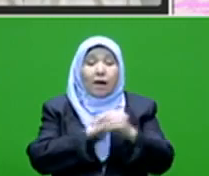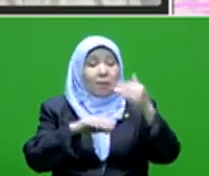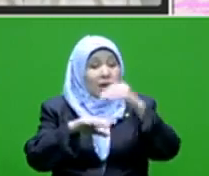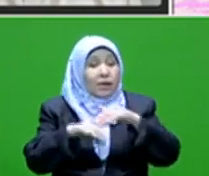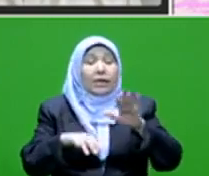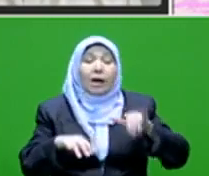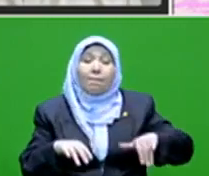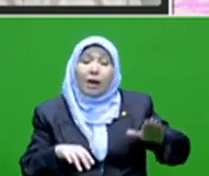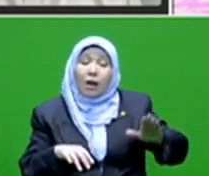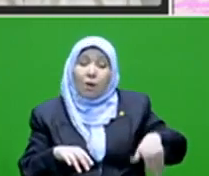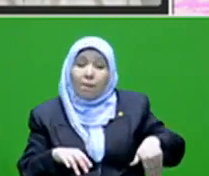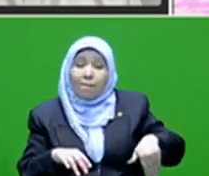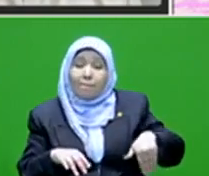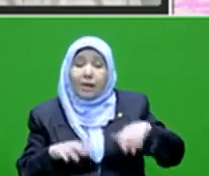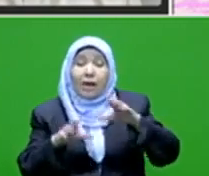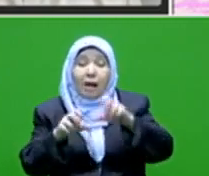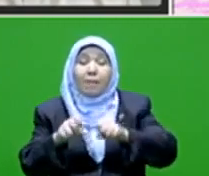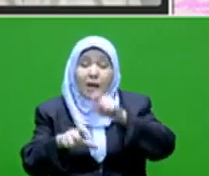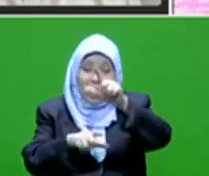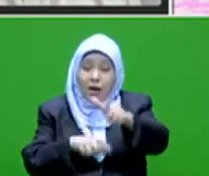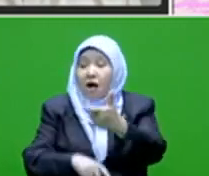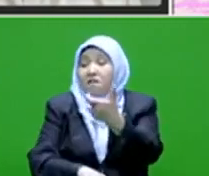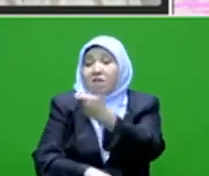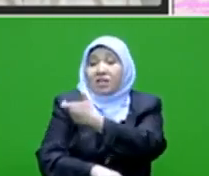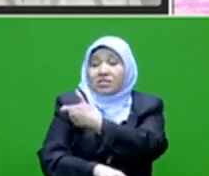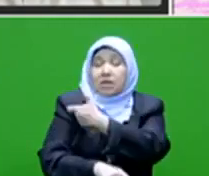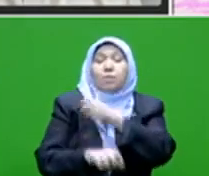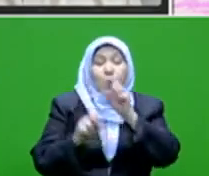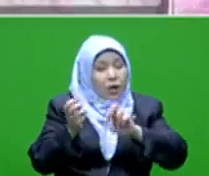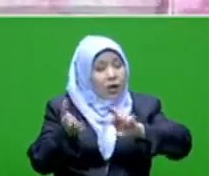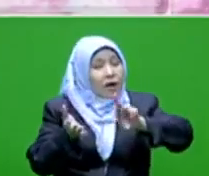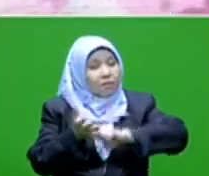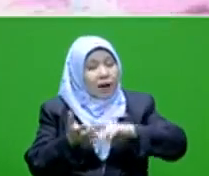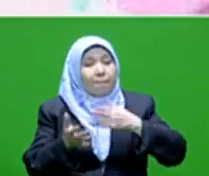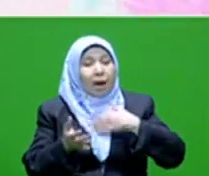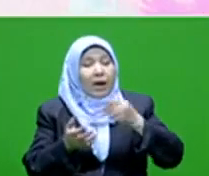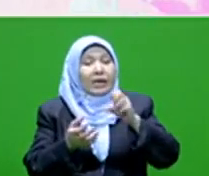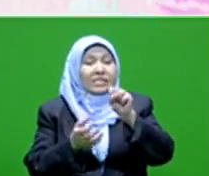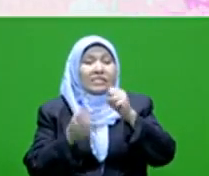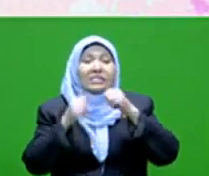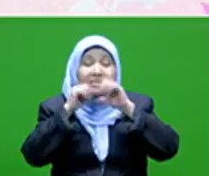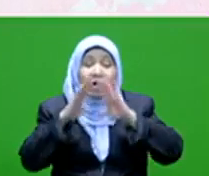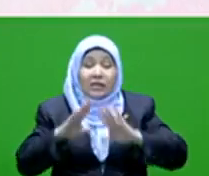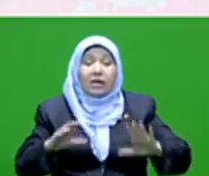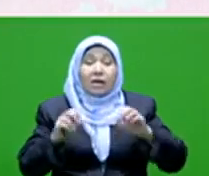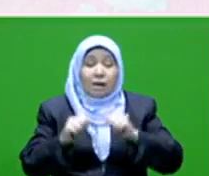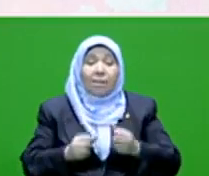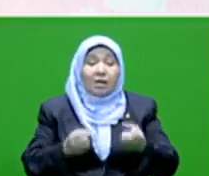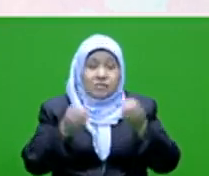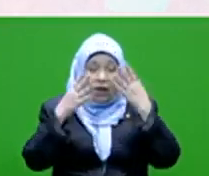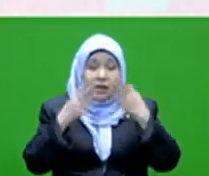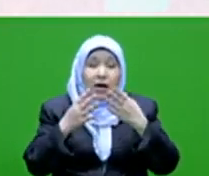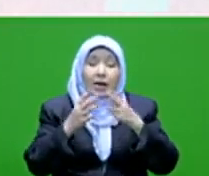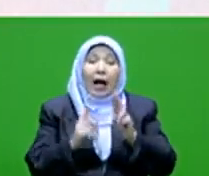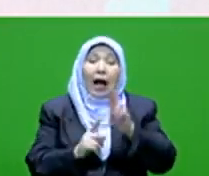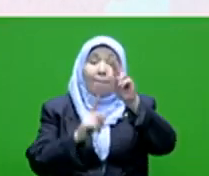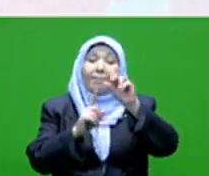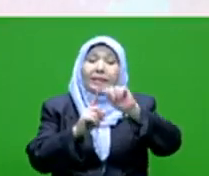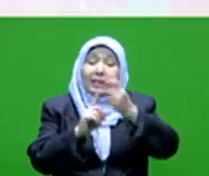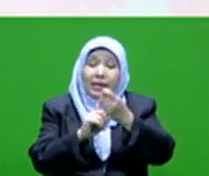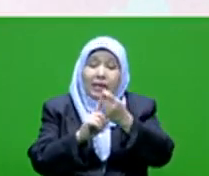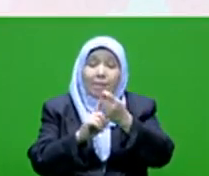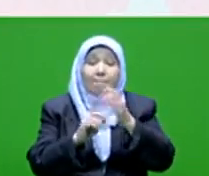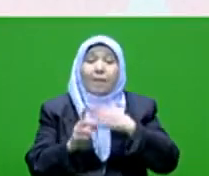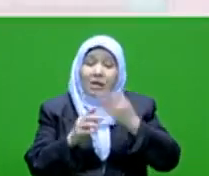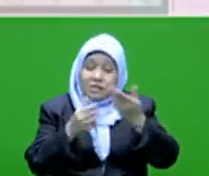yang belum mengambil langkah vaksin, bolehlah mendaftar ke MySejahtera dan banyakkan refresh ataupun update MySejahtera